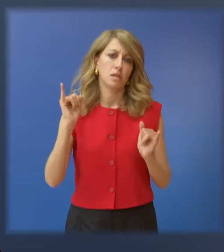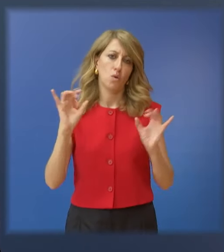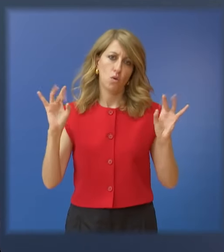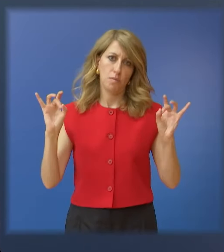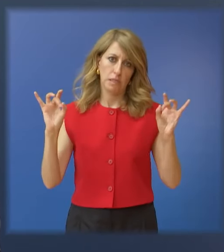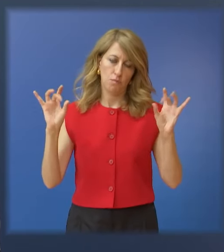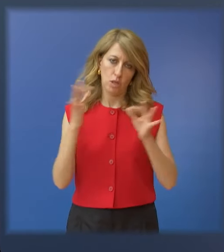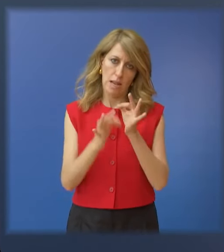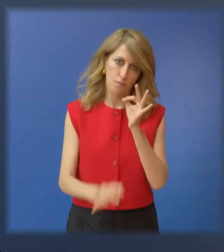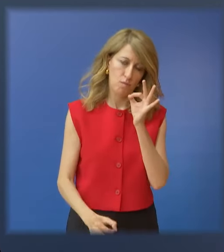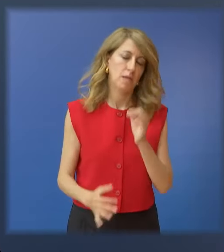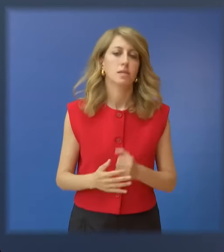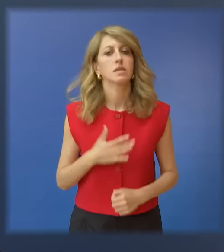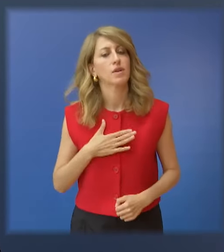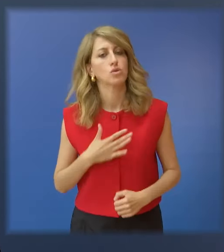πρώτη